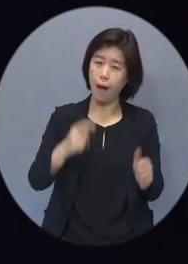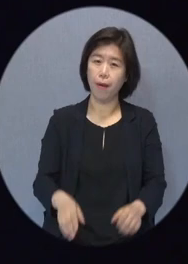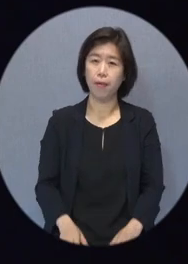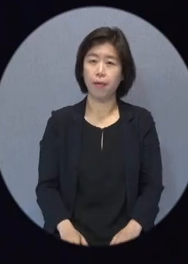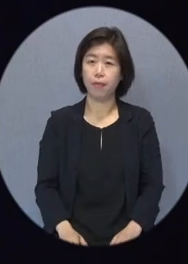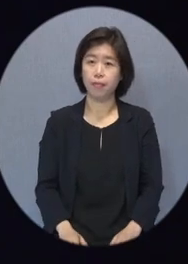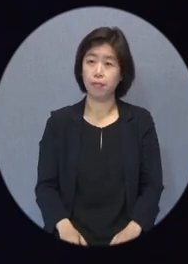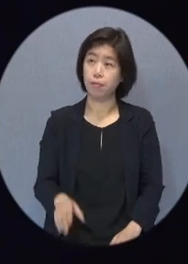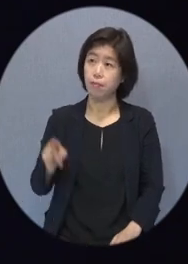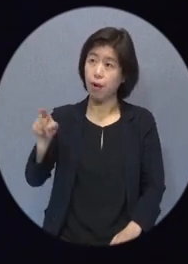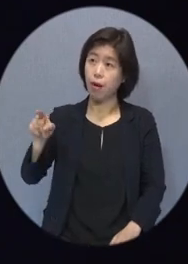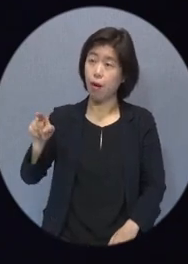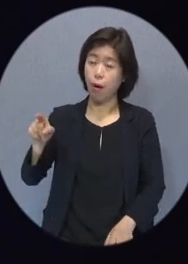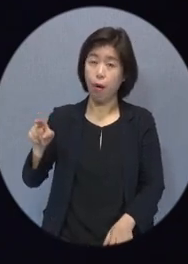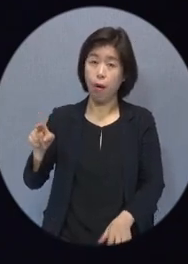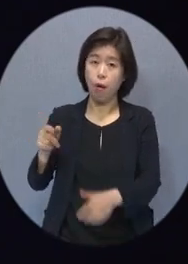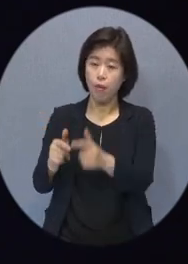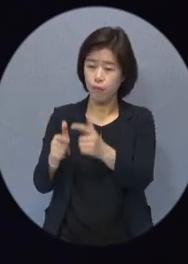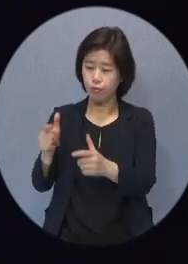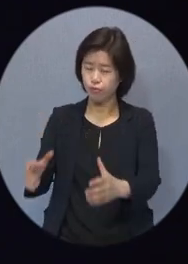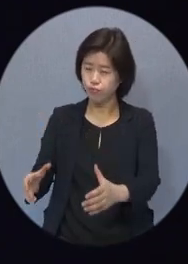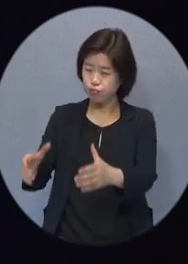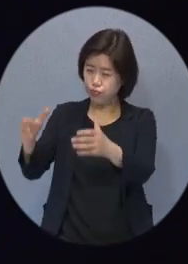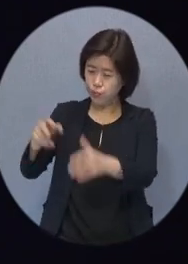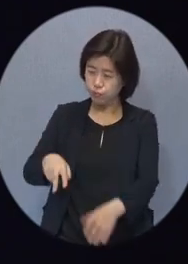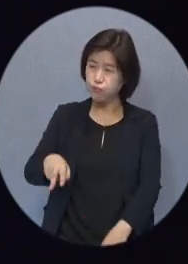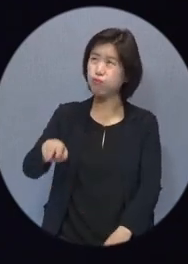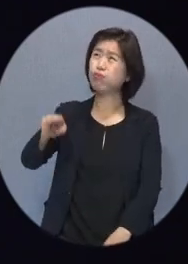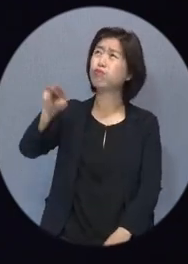그것은 끝이 보이지 않는 나무였다.